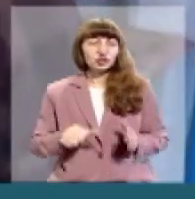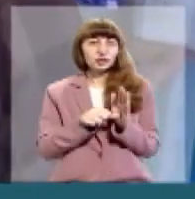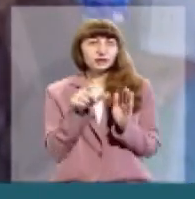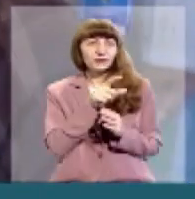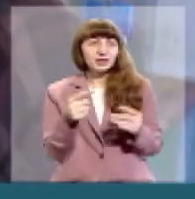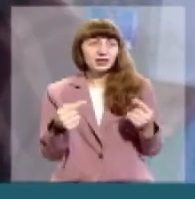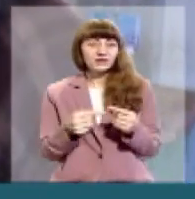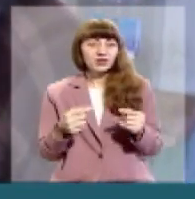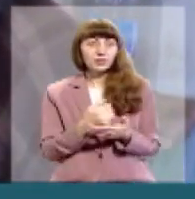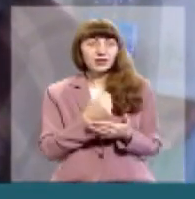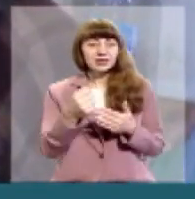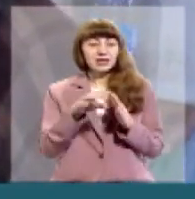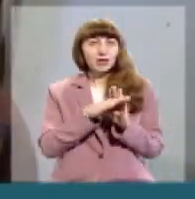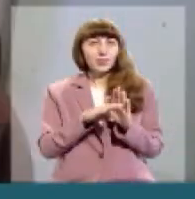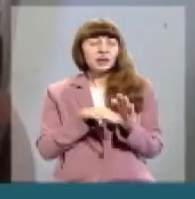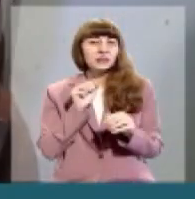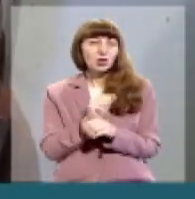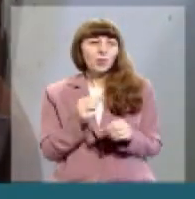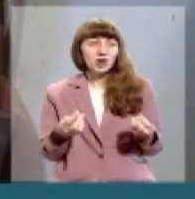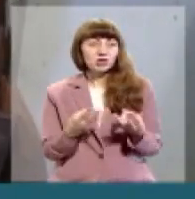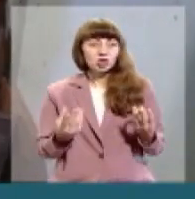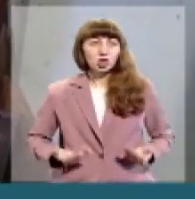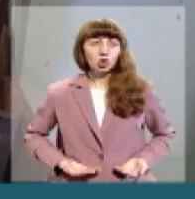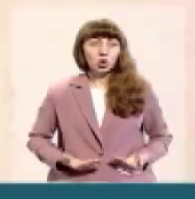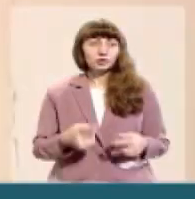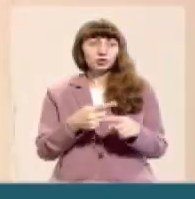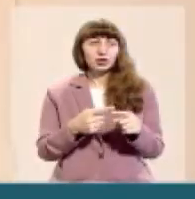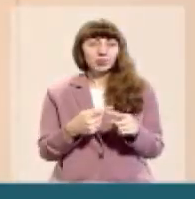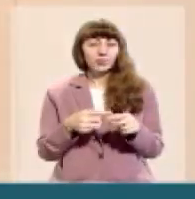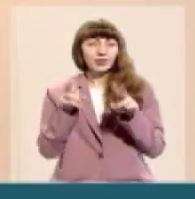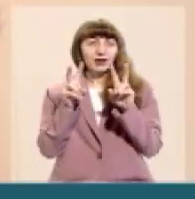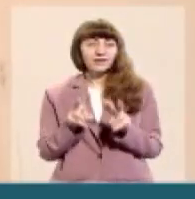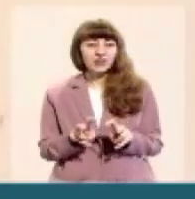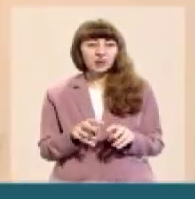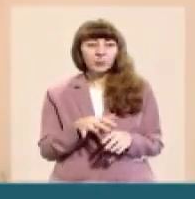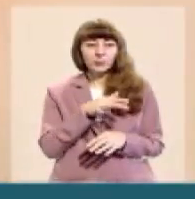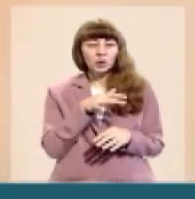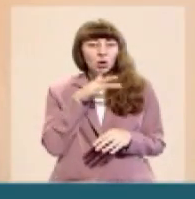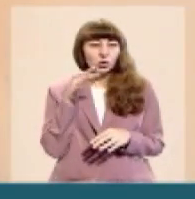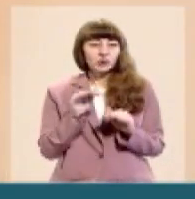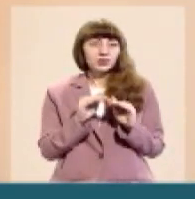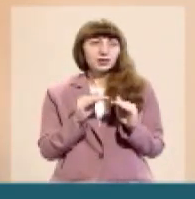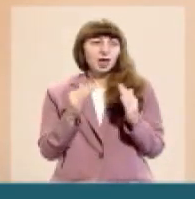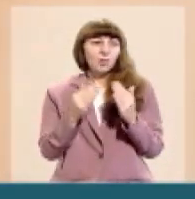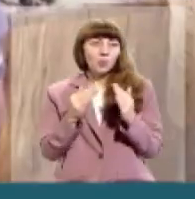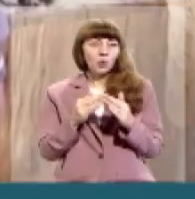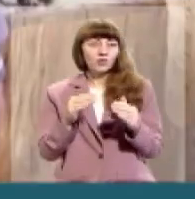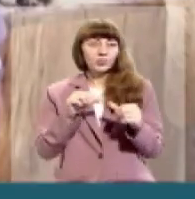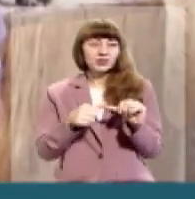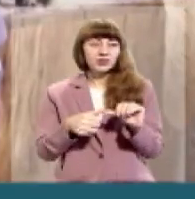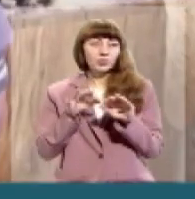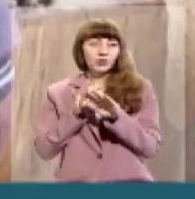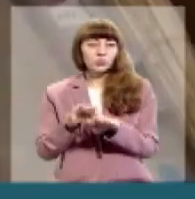өрттерді болдырмау бойынша бекілінген тапсырмаға сәйкес төтенше жағдайлар қызметкерлері мыңдаған үйлерді тексерді. Қауіпсіздік бойынша